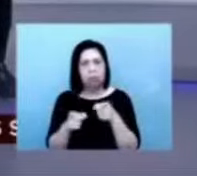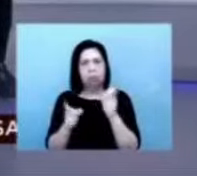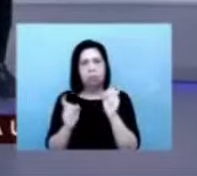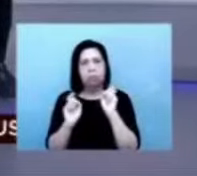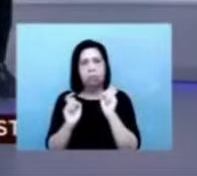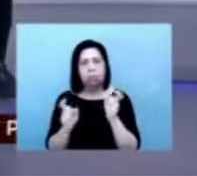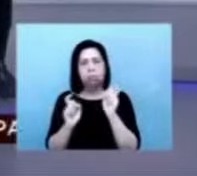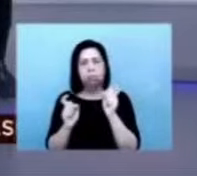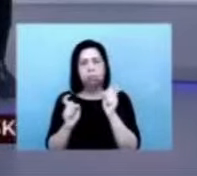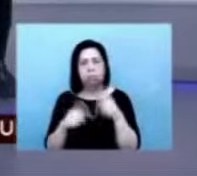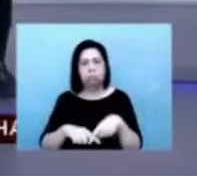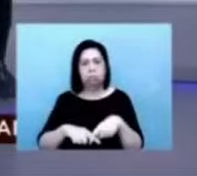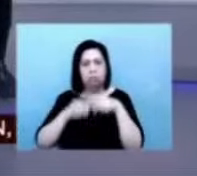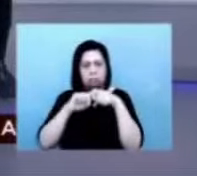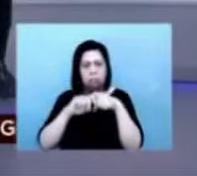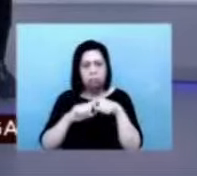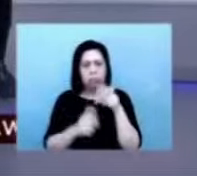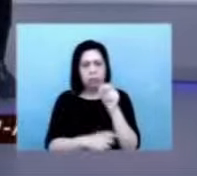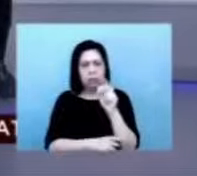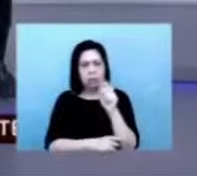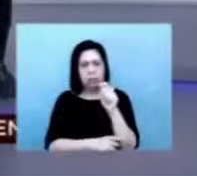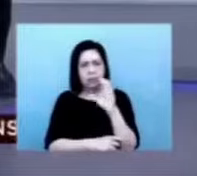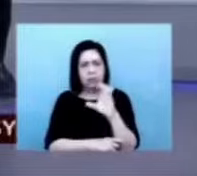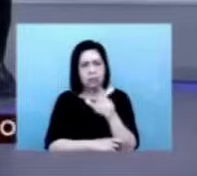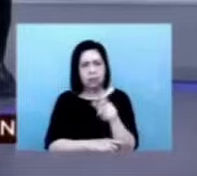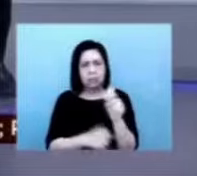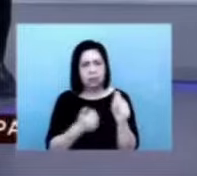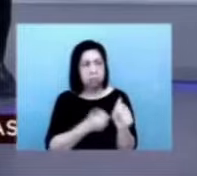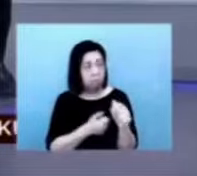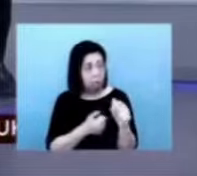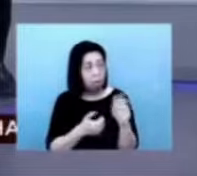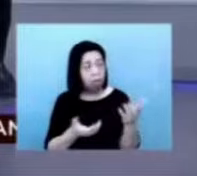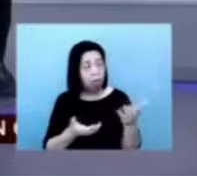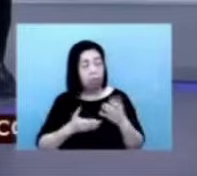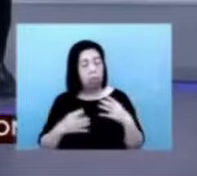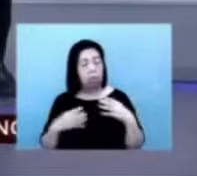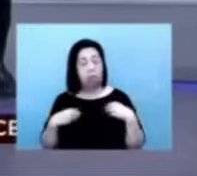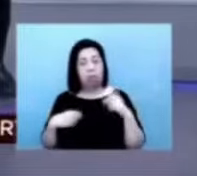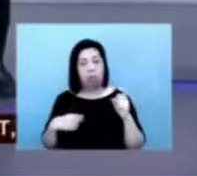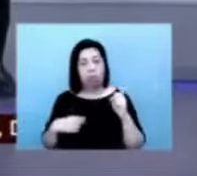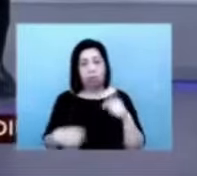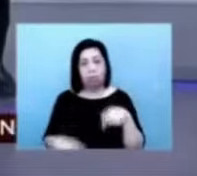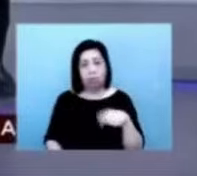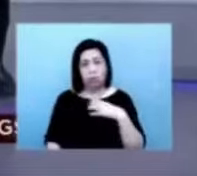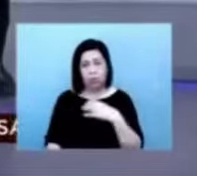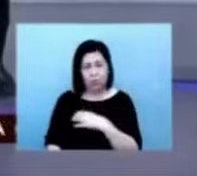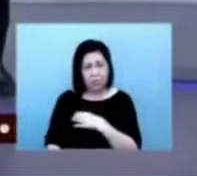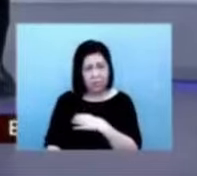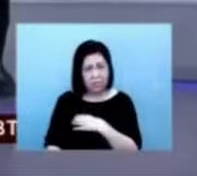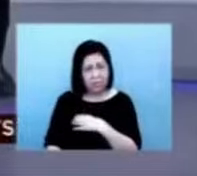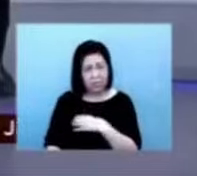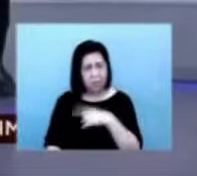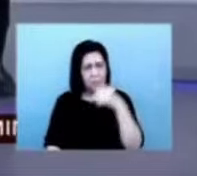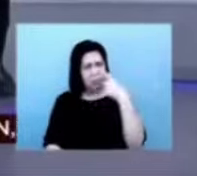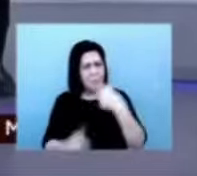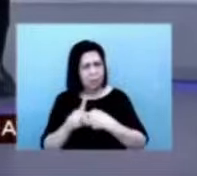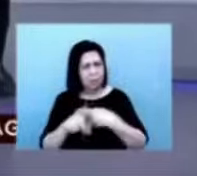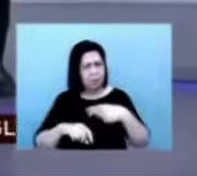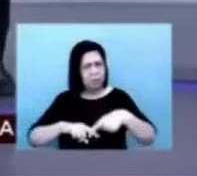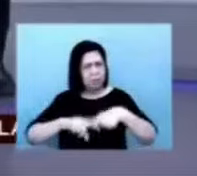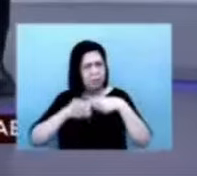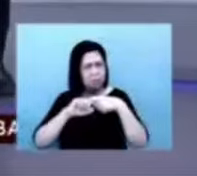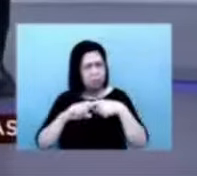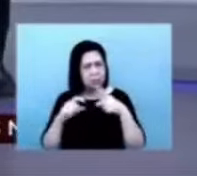ng NTC sa SMNI base lang po sa resolusyon ng Kongreso. Ang isang buwang suspensyon sa isang broadcast network